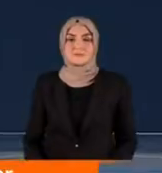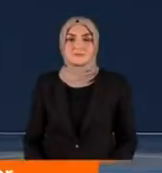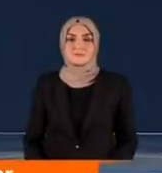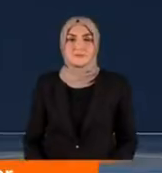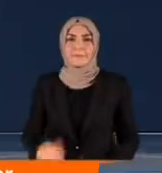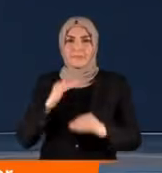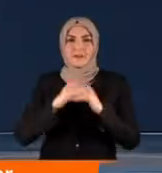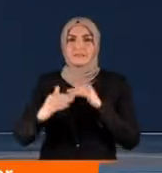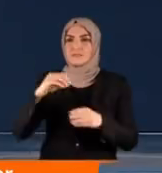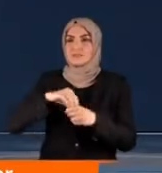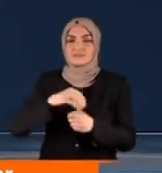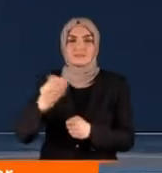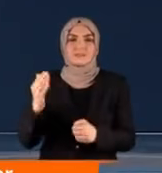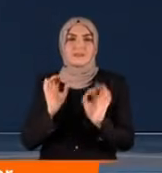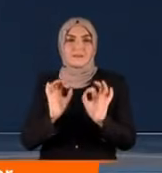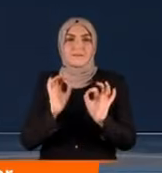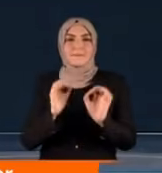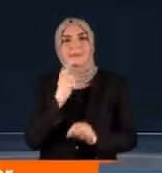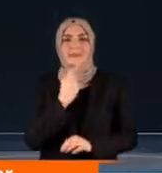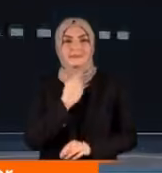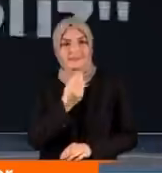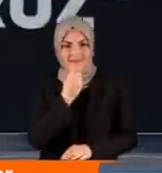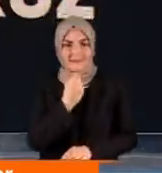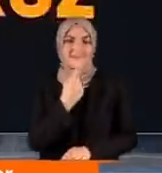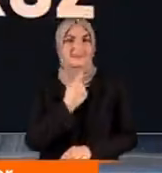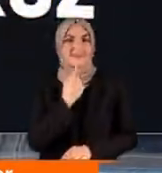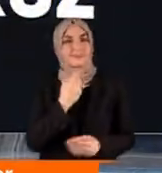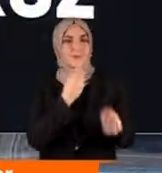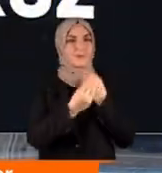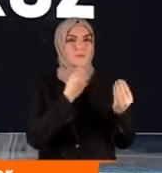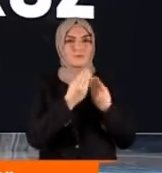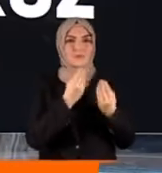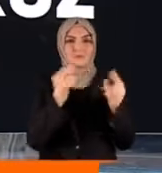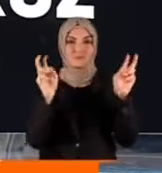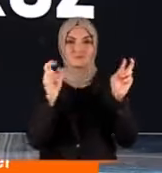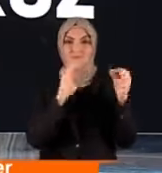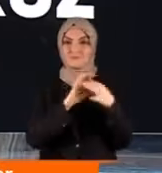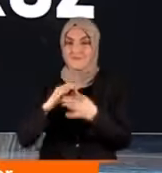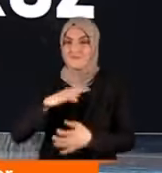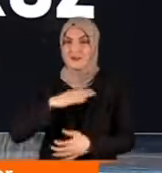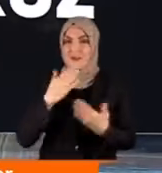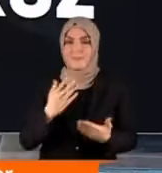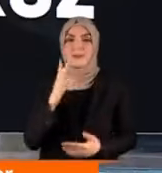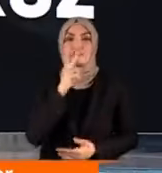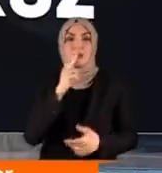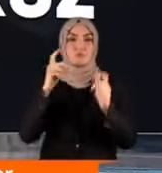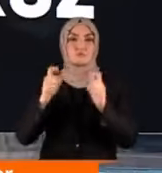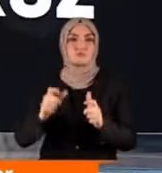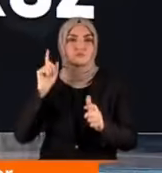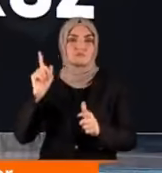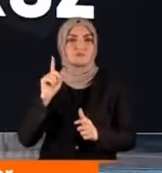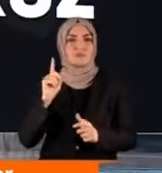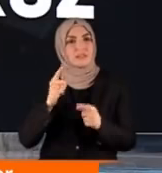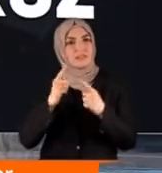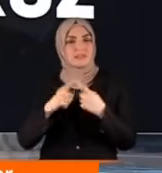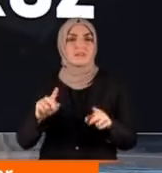halk arasında Tatlı yiyelim tatlı konuşalım diye bir söz var gerçi ama Samsun'da Bunun tam tersi bir durum